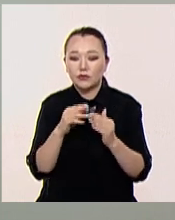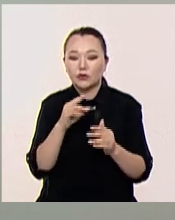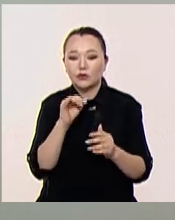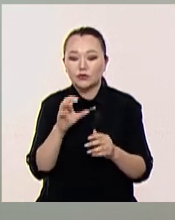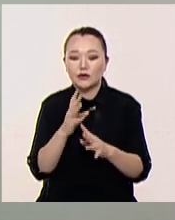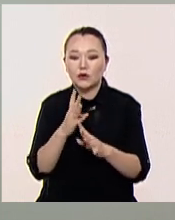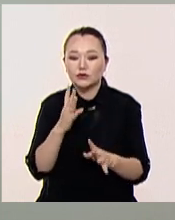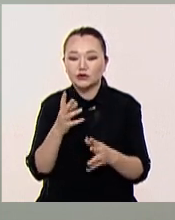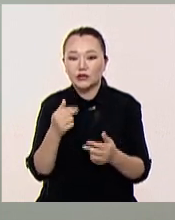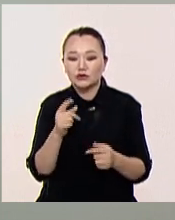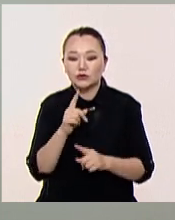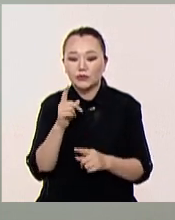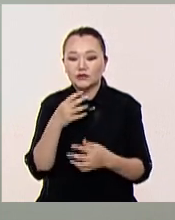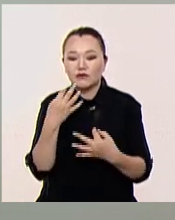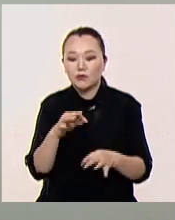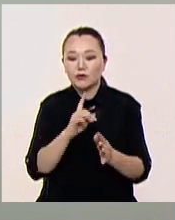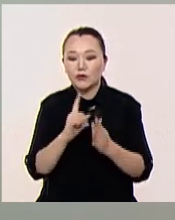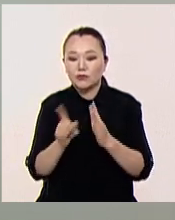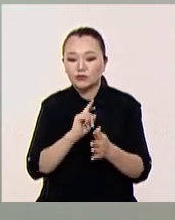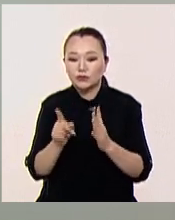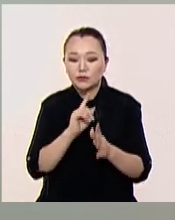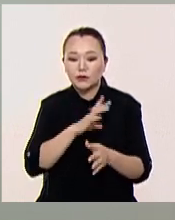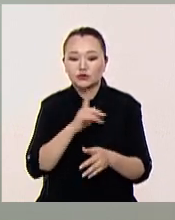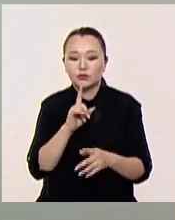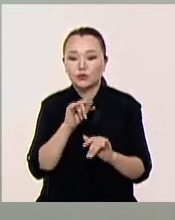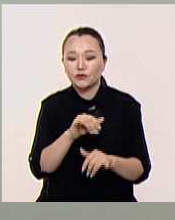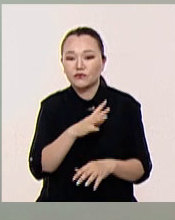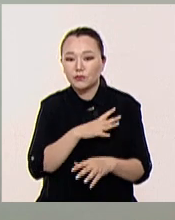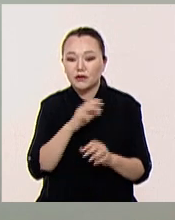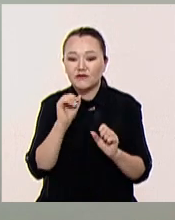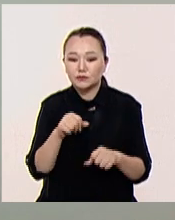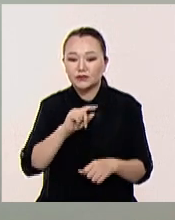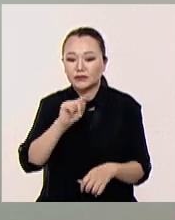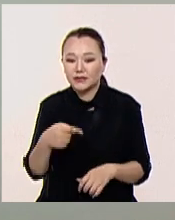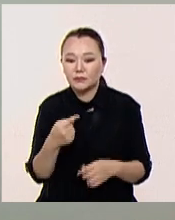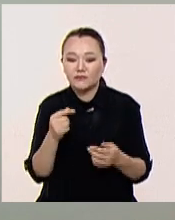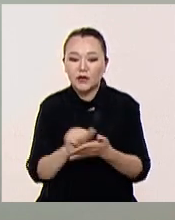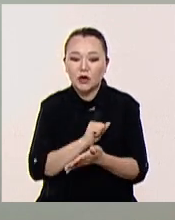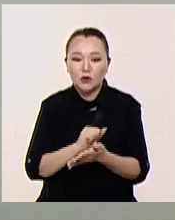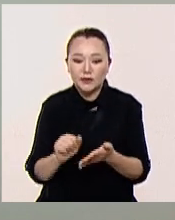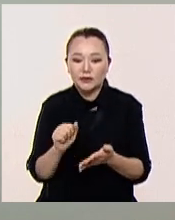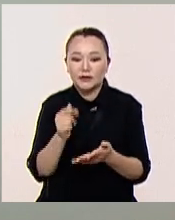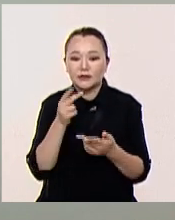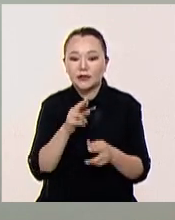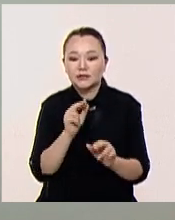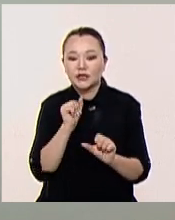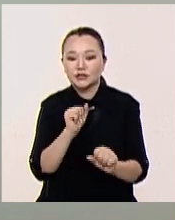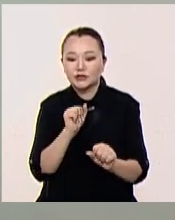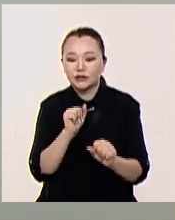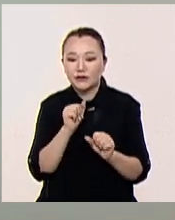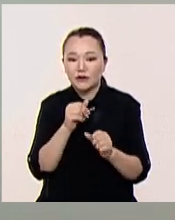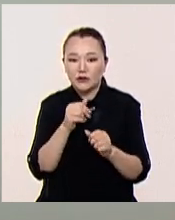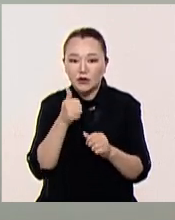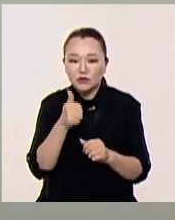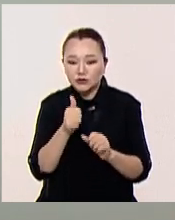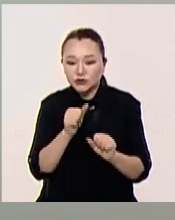очередях, да, чтобы его свободно пропускали, чтобы у него была возможность истребовать необходимые документы для защиты, для эффективной